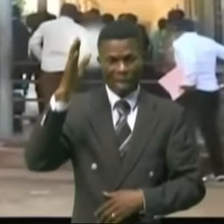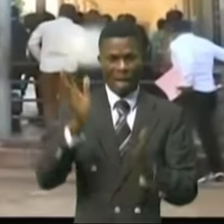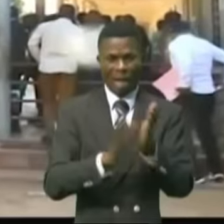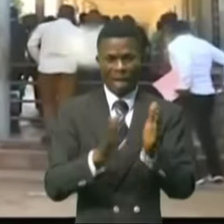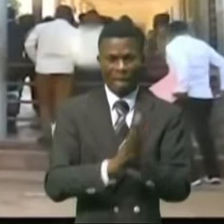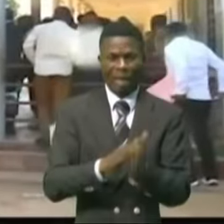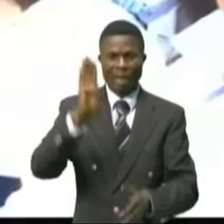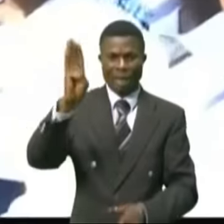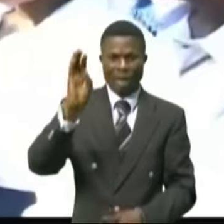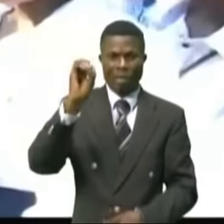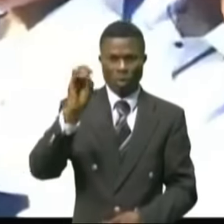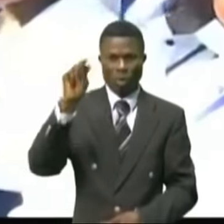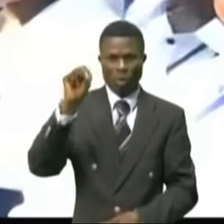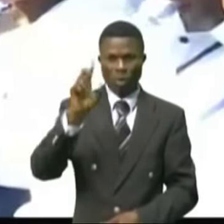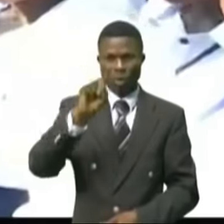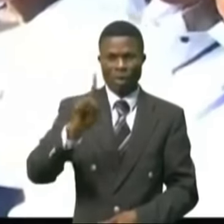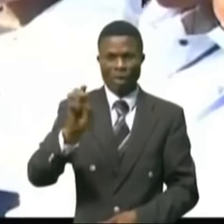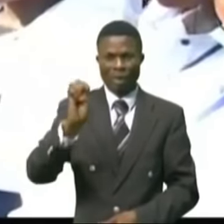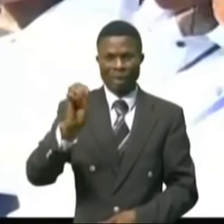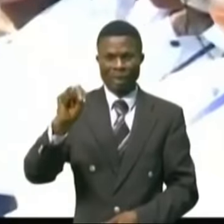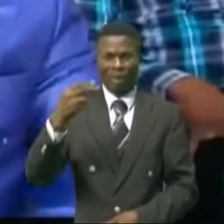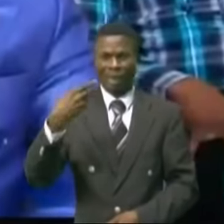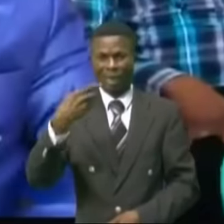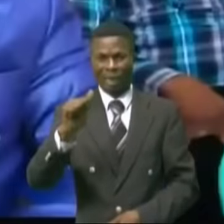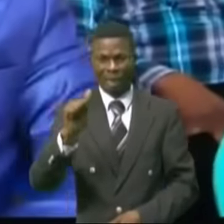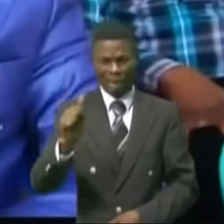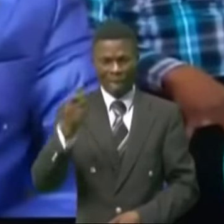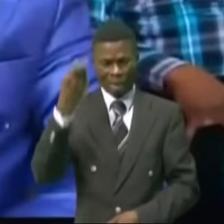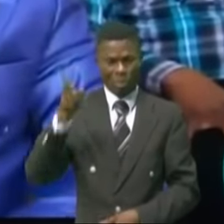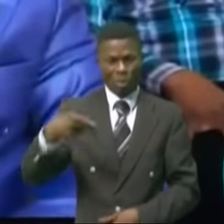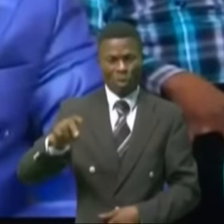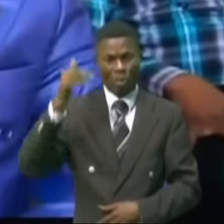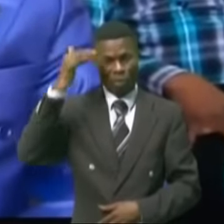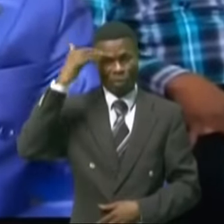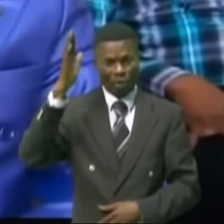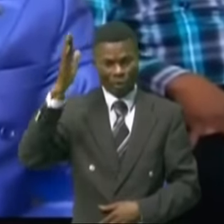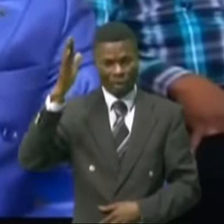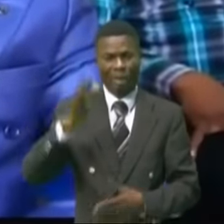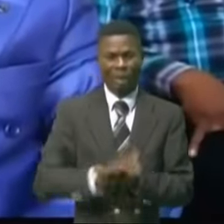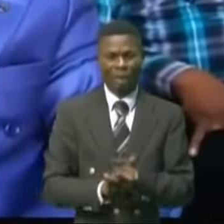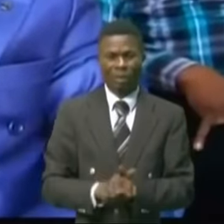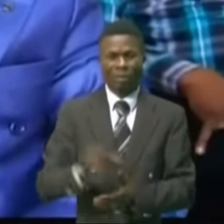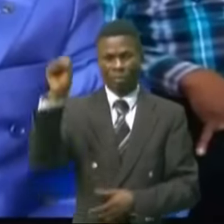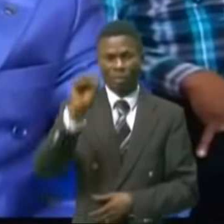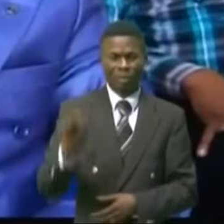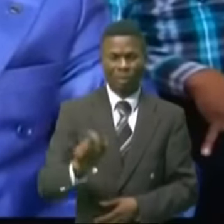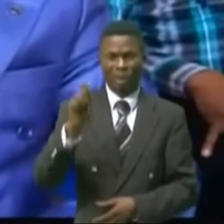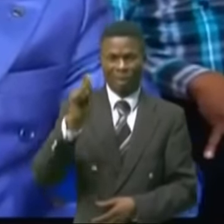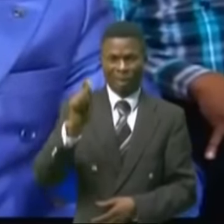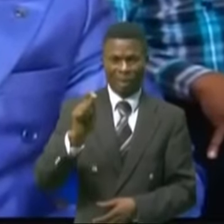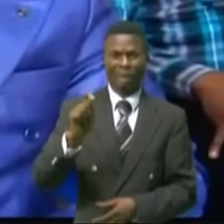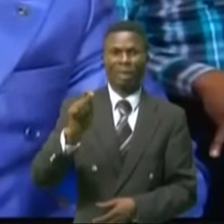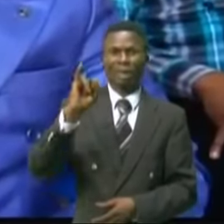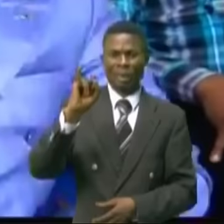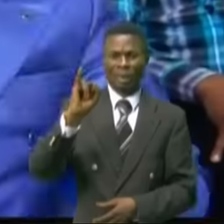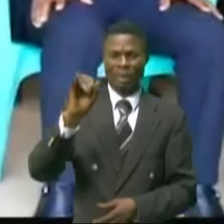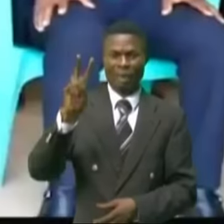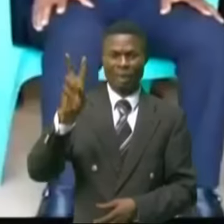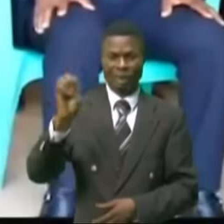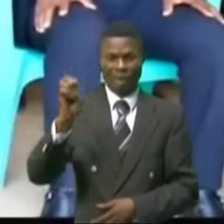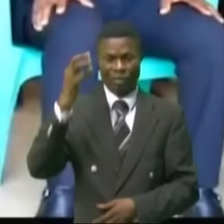Bonsenga, à titre symbolique pour l'ensemble de la province de l'Équateur, par Steve Bossawa, ministre provincial de